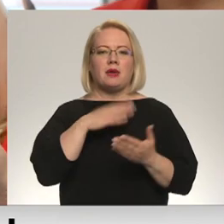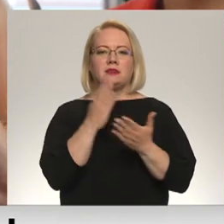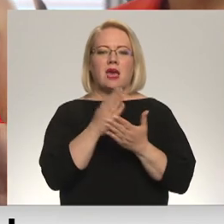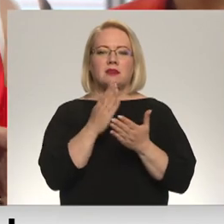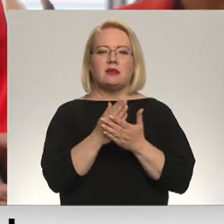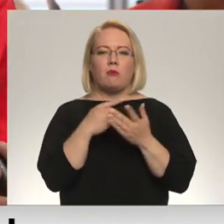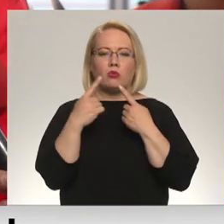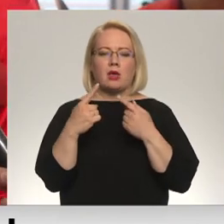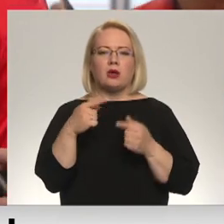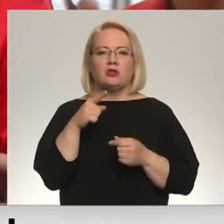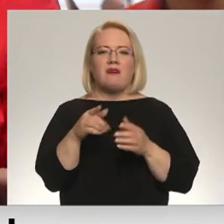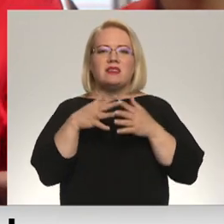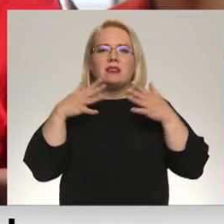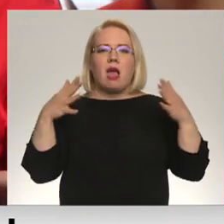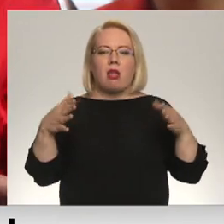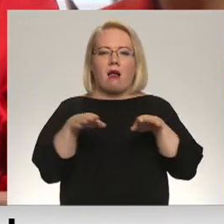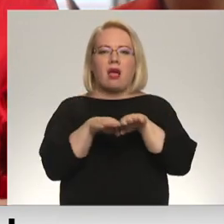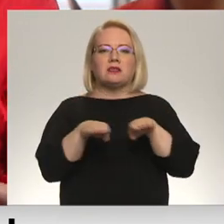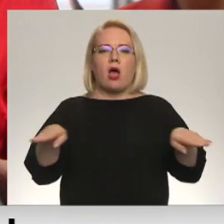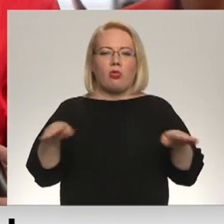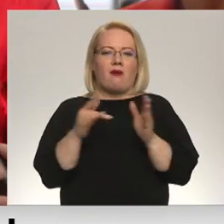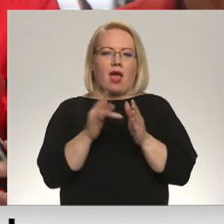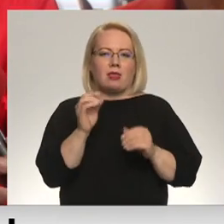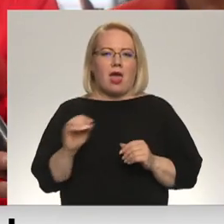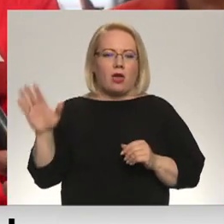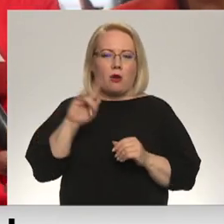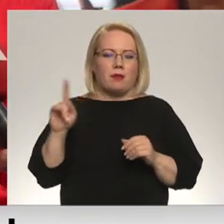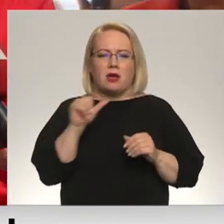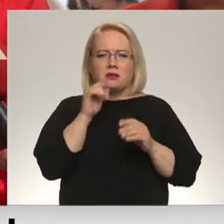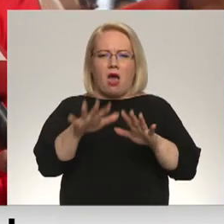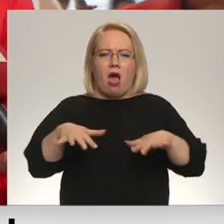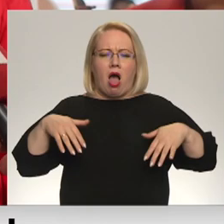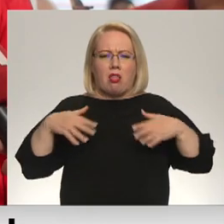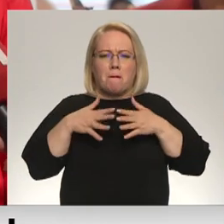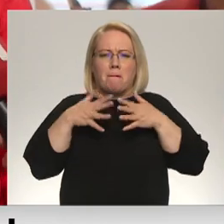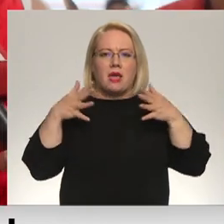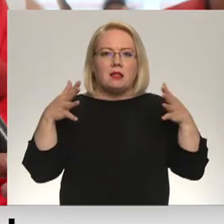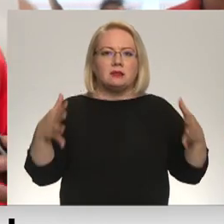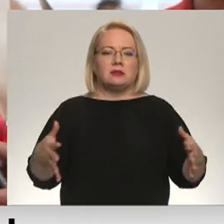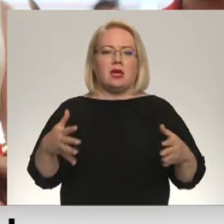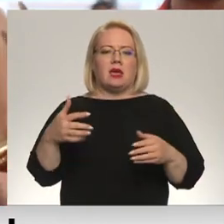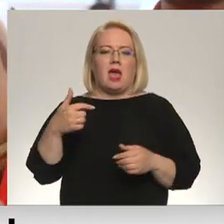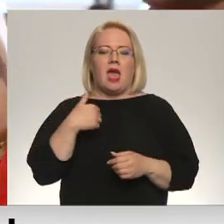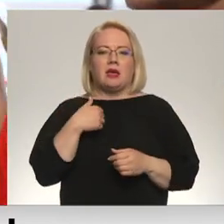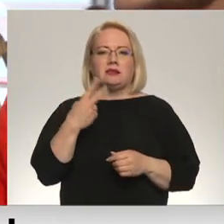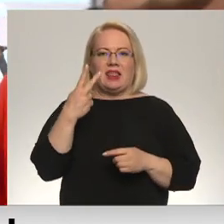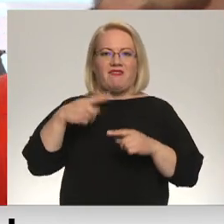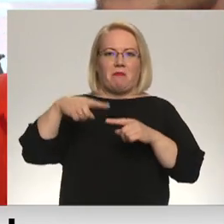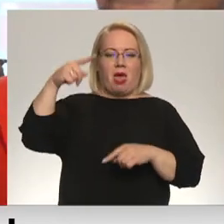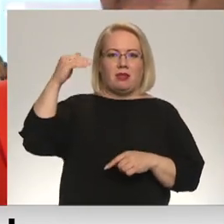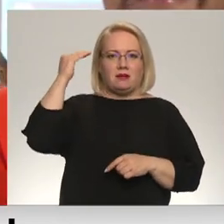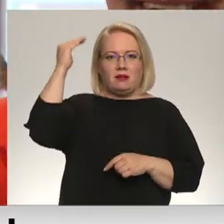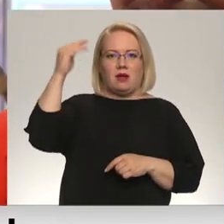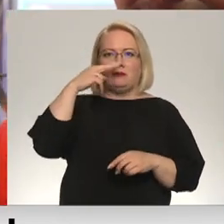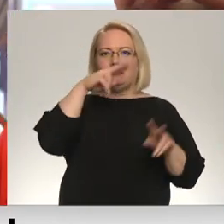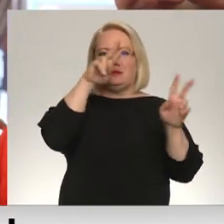skatuve, kāda Eiropā, man liekas, vispār ir. Un nu, zāle ir milzīga. Tur ir tā, ka nu, pat es savos divos metros varu tā